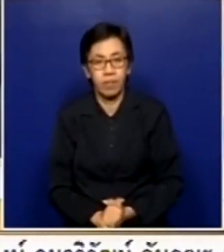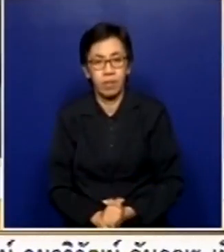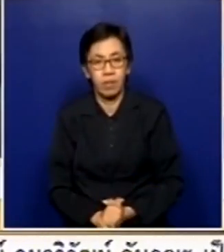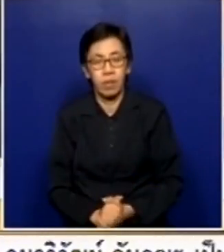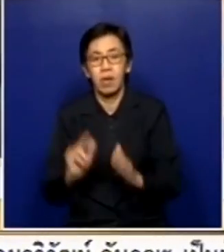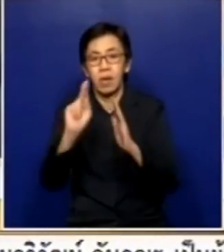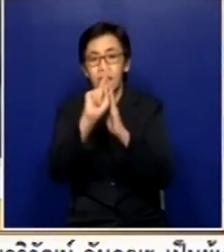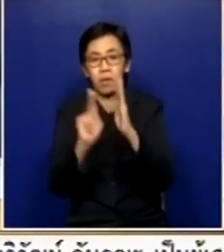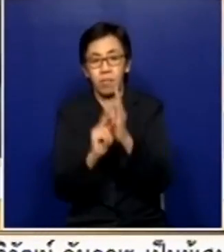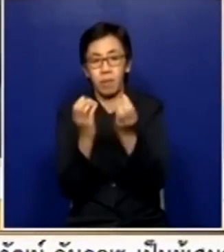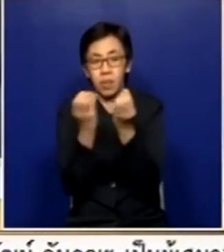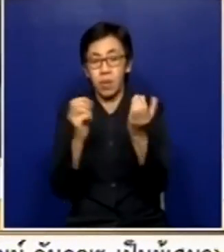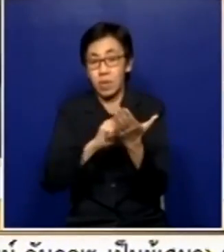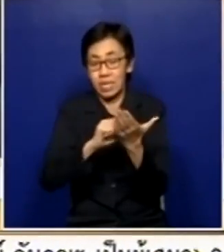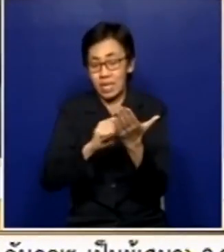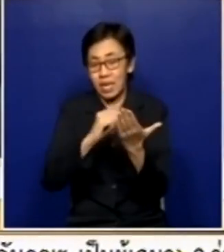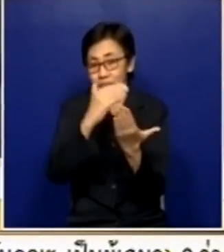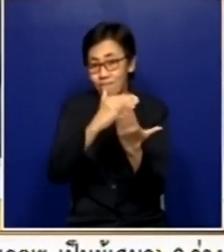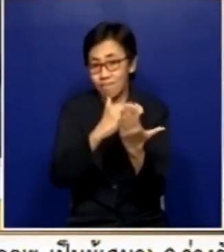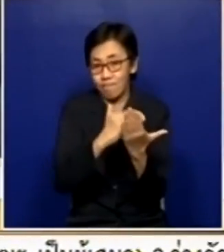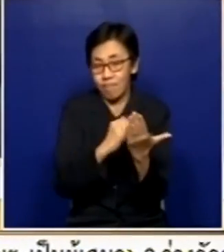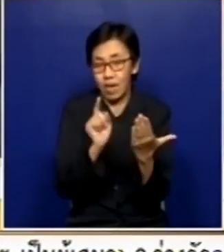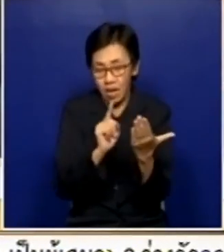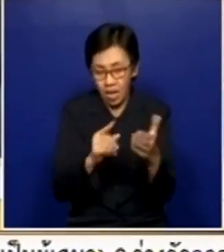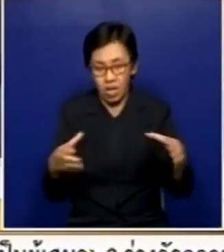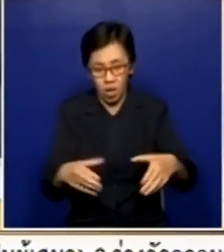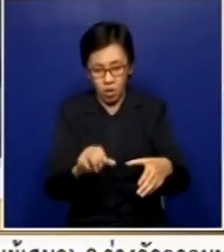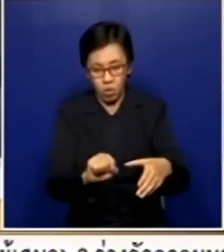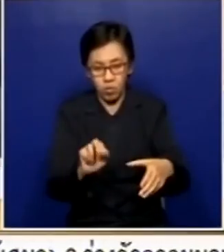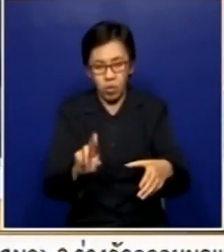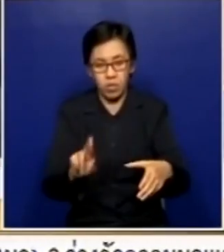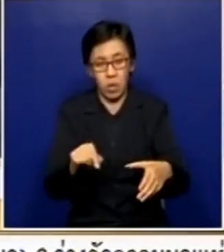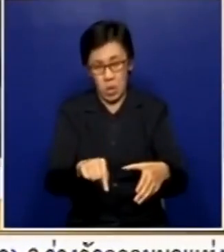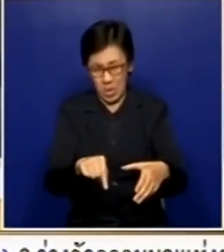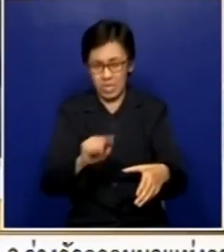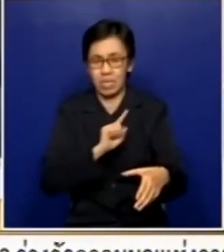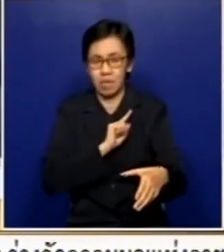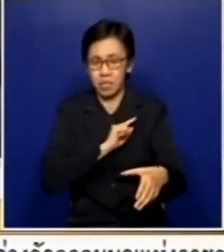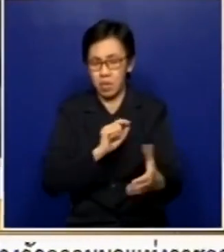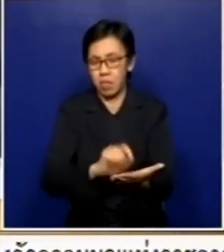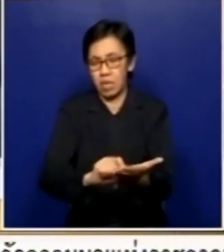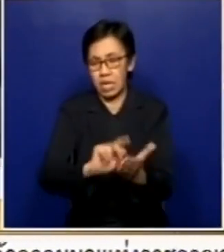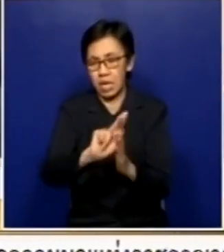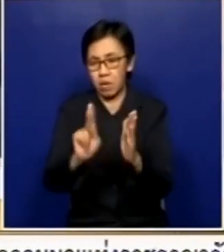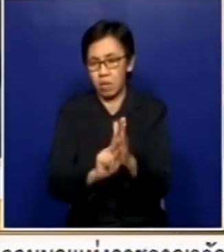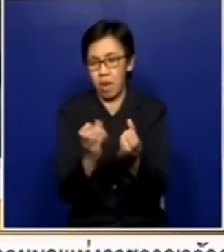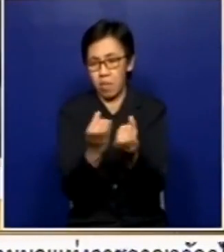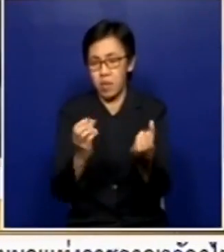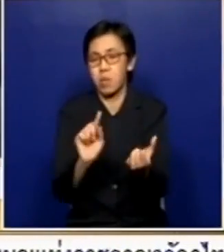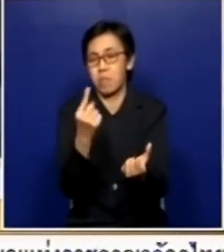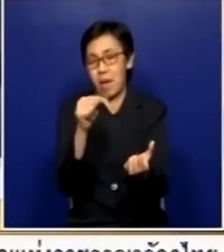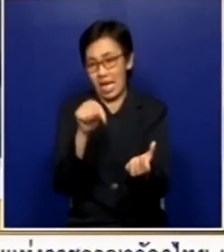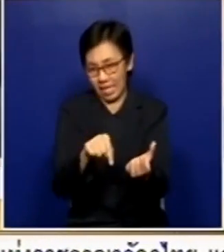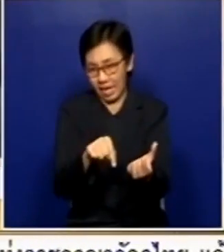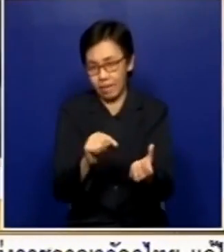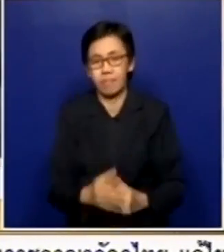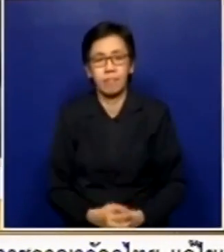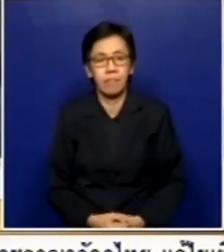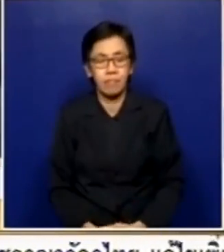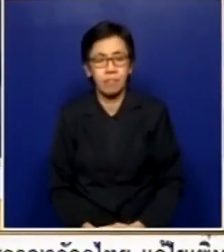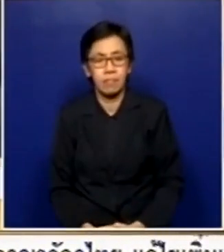รัฐธรรมนูญโดยศ.ดร.andระวังนั่น